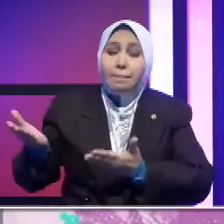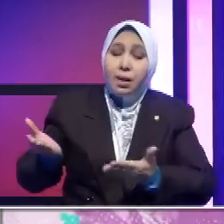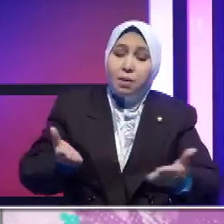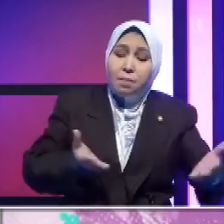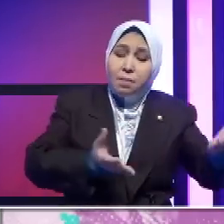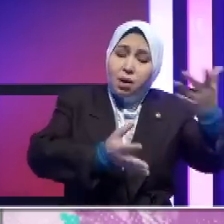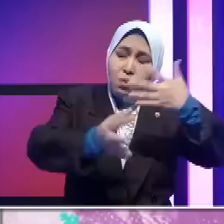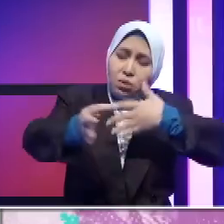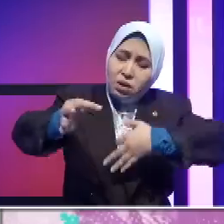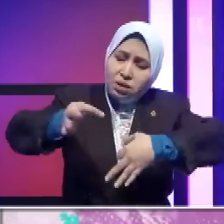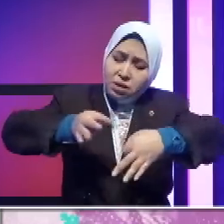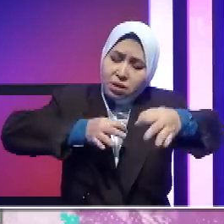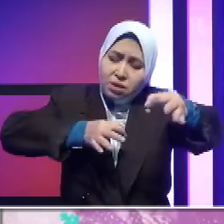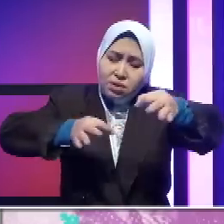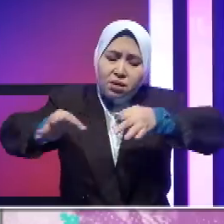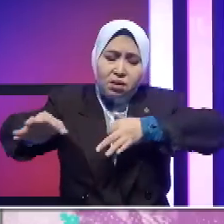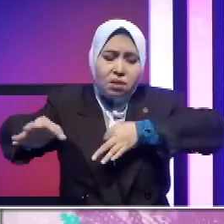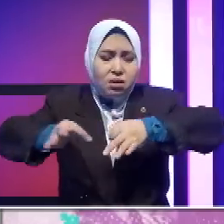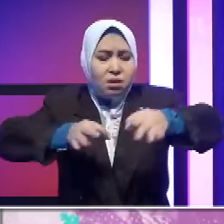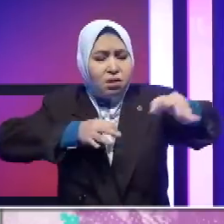جاءكم